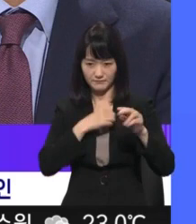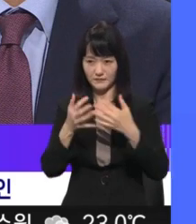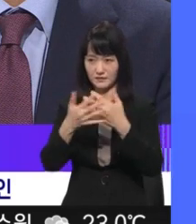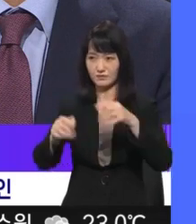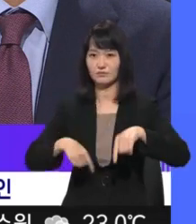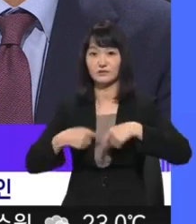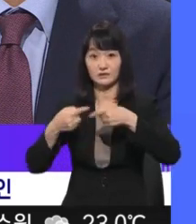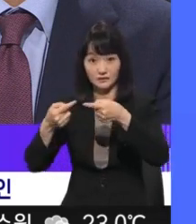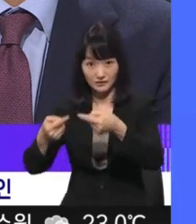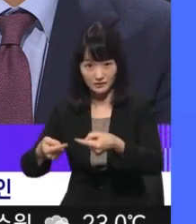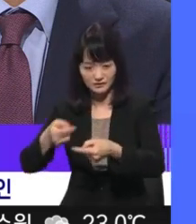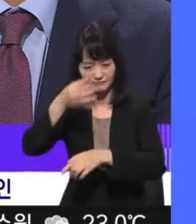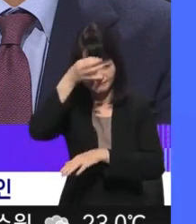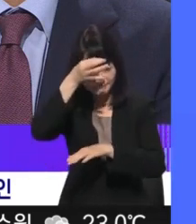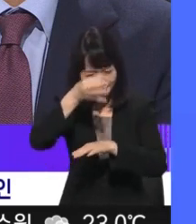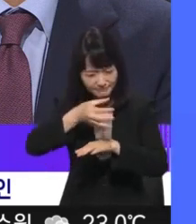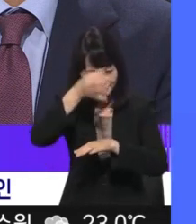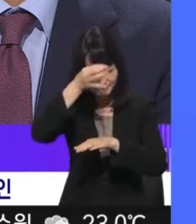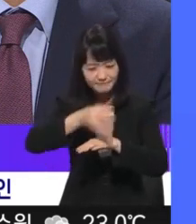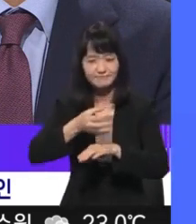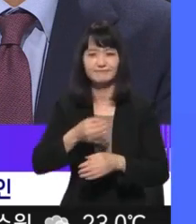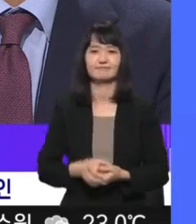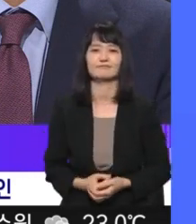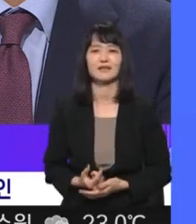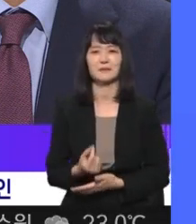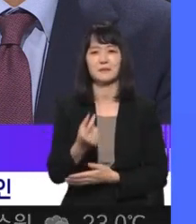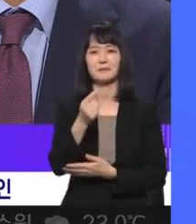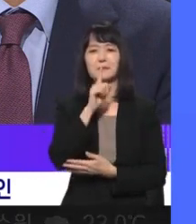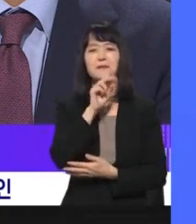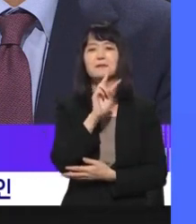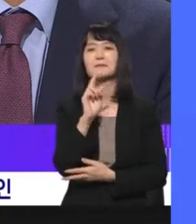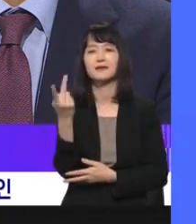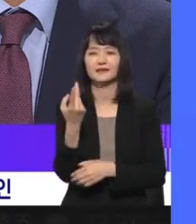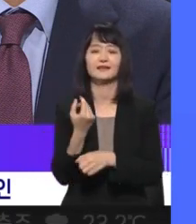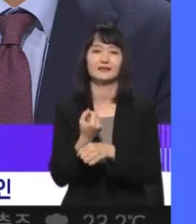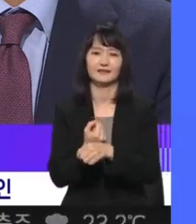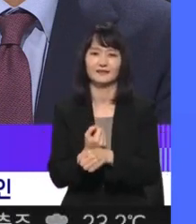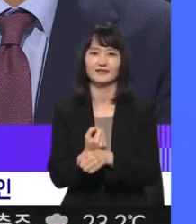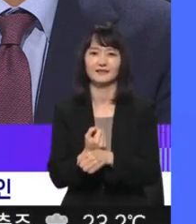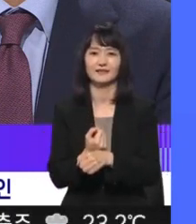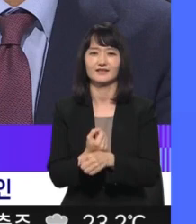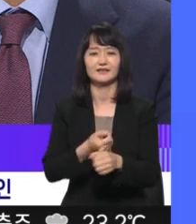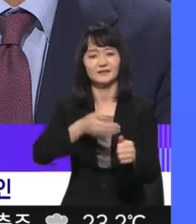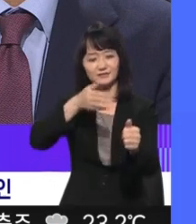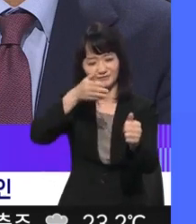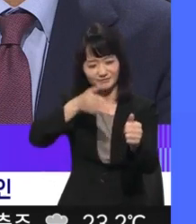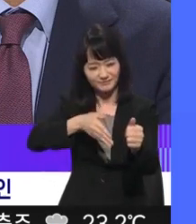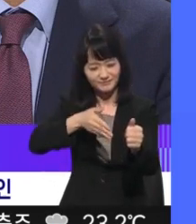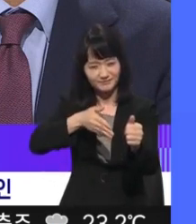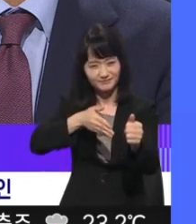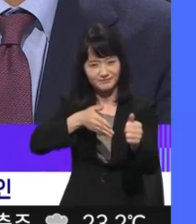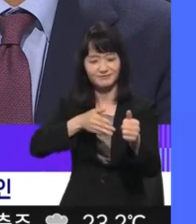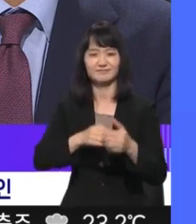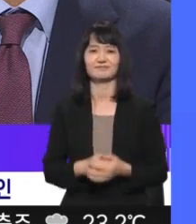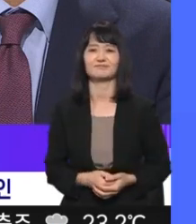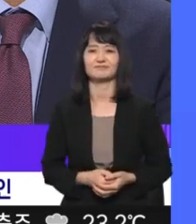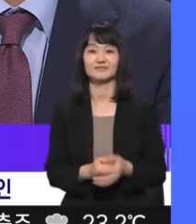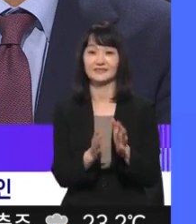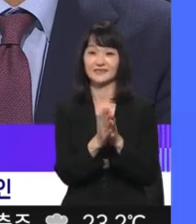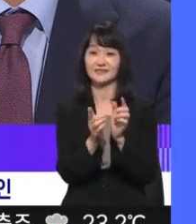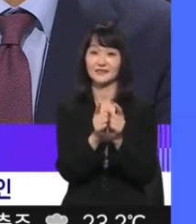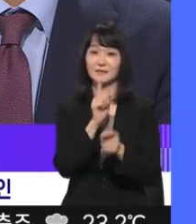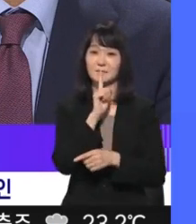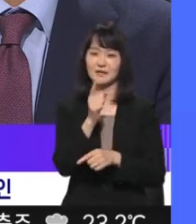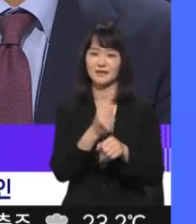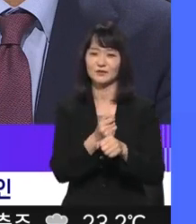계셨더라면 요절 죄송해서 이제 익었고 빨리 정정 해야 되겠다고 해서 좀 부탁을 드렸는데 개 직접 엄마라 쯤은 기회를